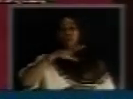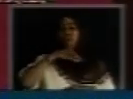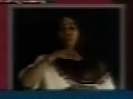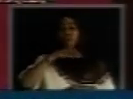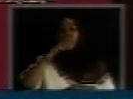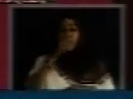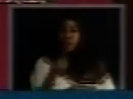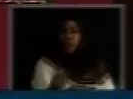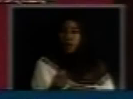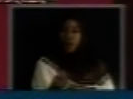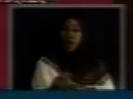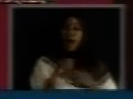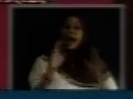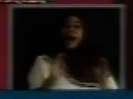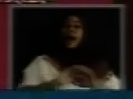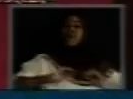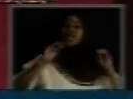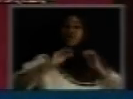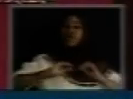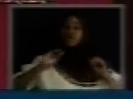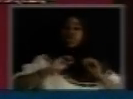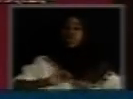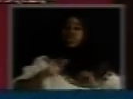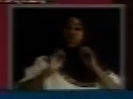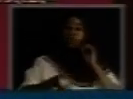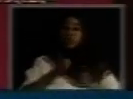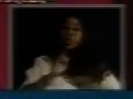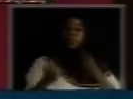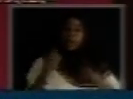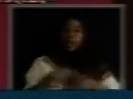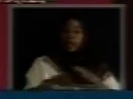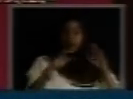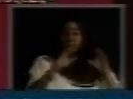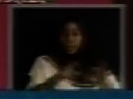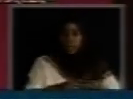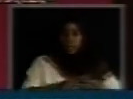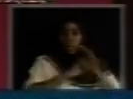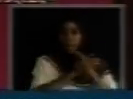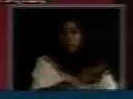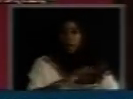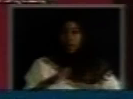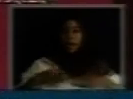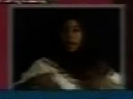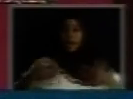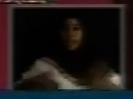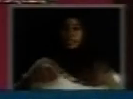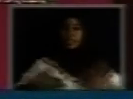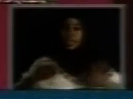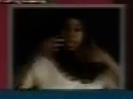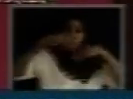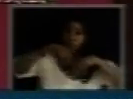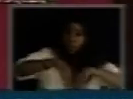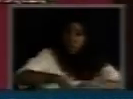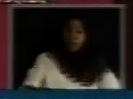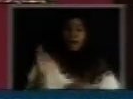maji. Sasa yule mbwa mdogo akamfundisha toka mdogo, akitaka kuzama hasema hapana, unatembea juu ya maji. Akamfundisha mbwa wake, alipoona